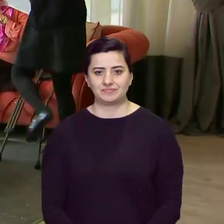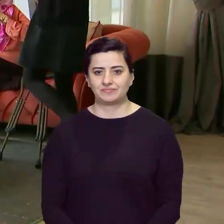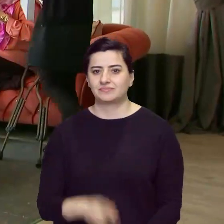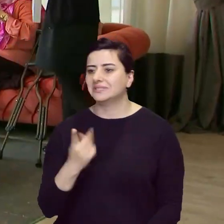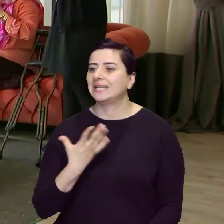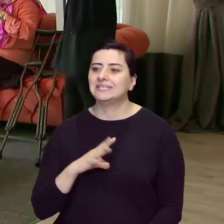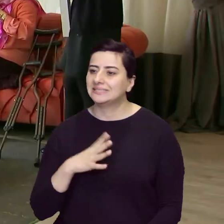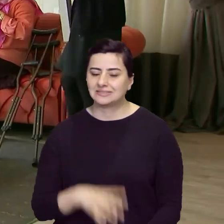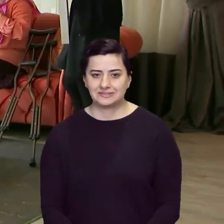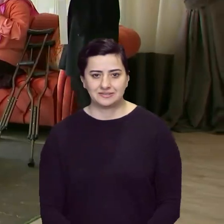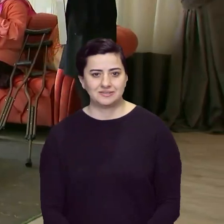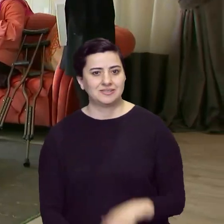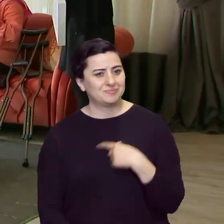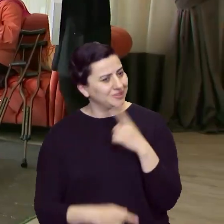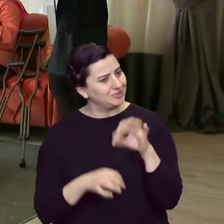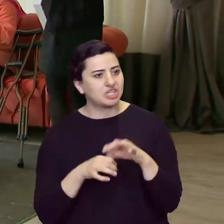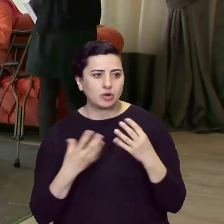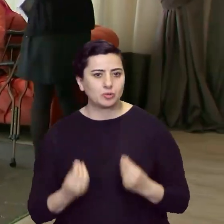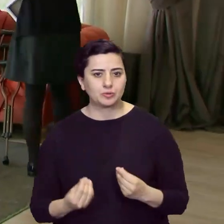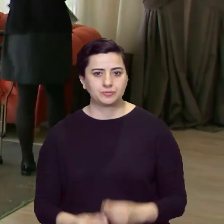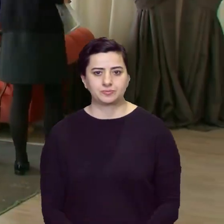Siz ne alırsınız? Ben de bir çay alayım.